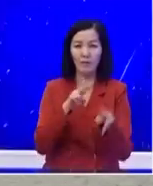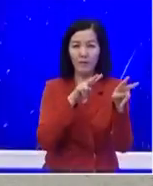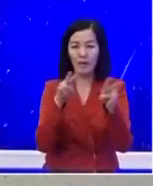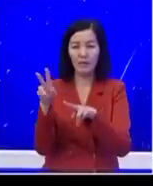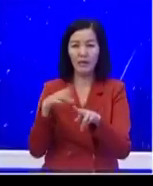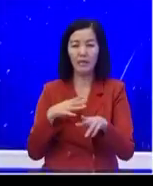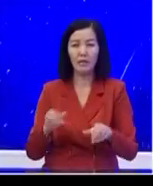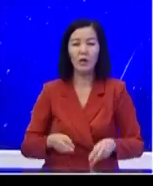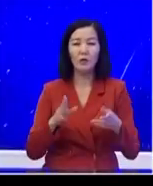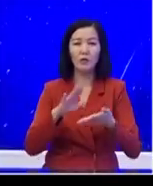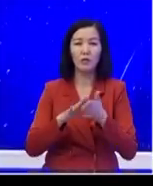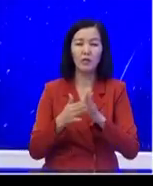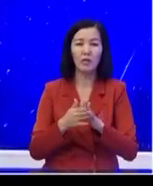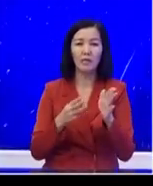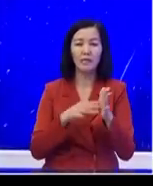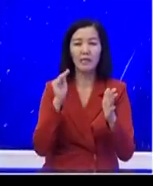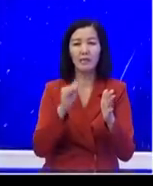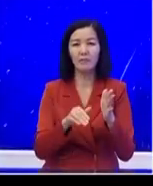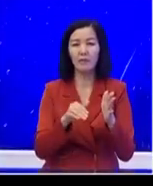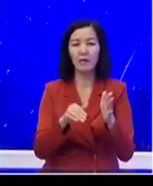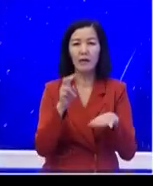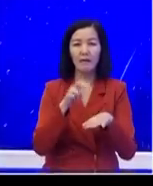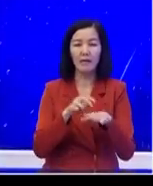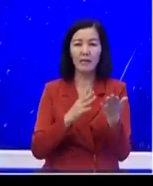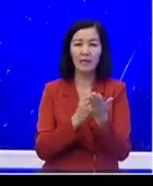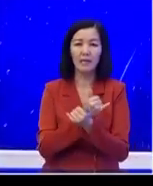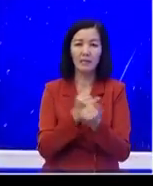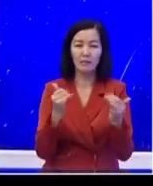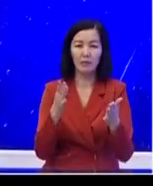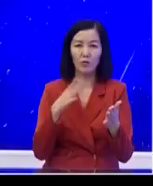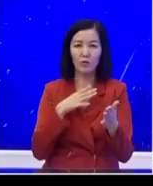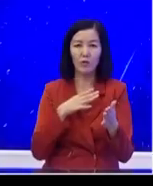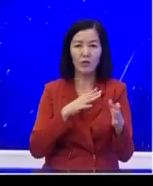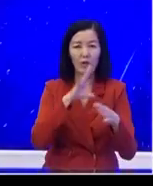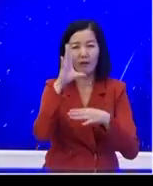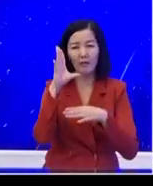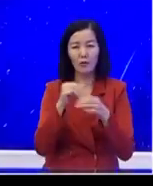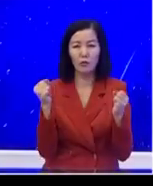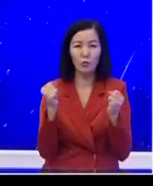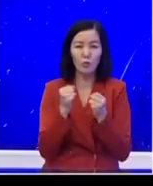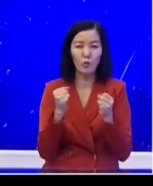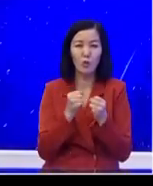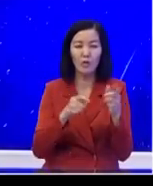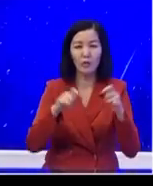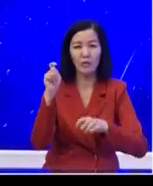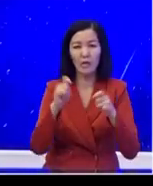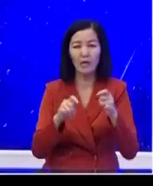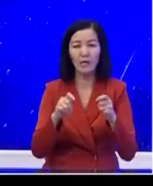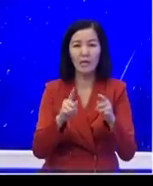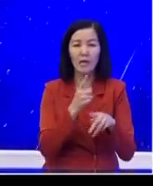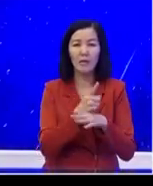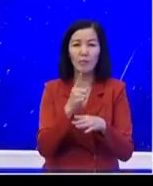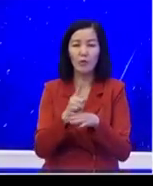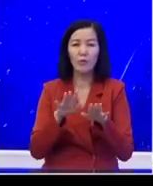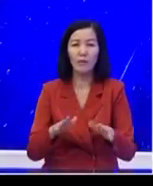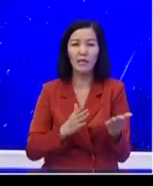жағдай кезінде Алматы облысында 8000-ден аса дәрігер қызметке жұмылдырылды. Күннің ыстығы суығына қарамай блок бекеттерде қызмет